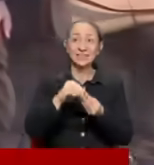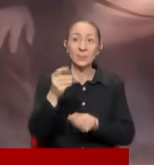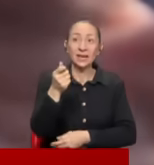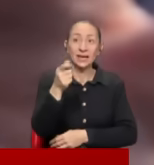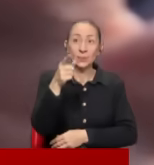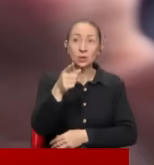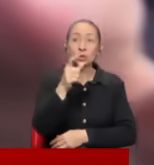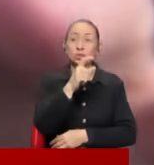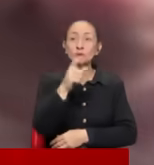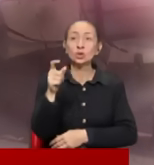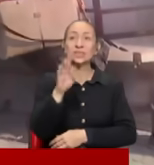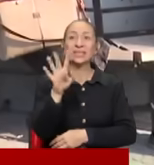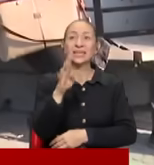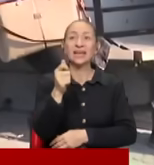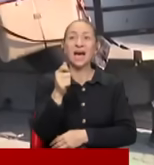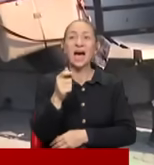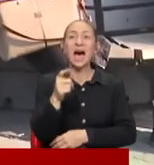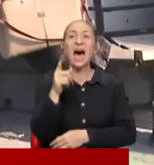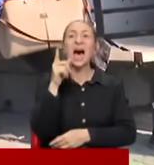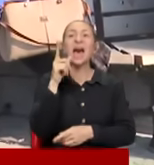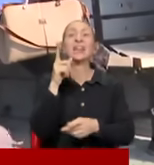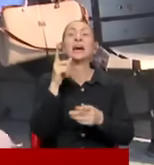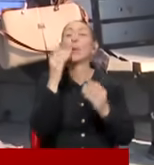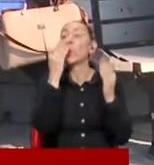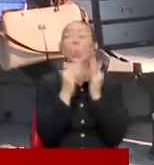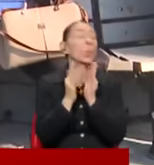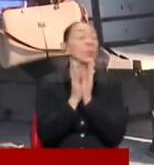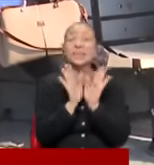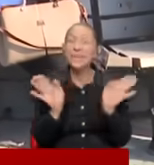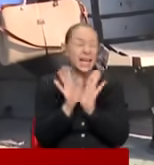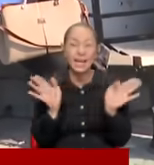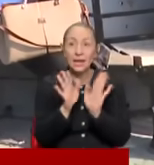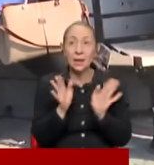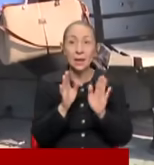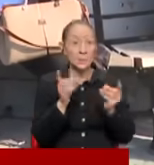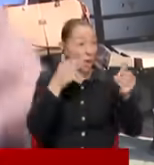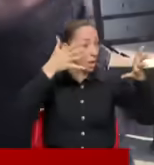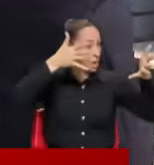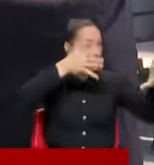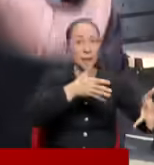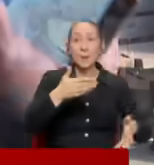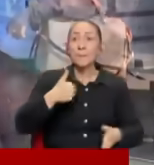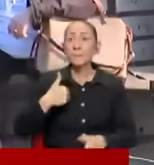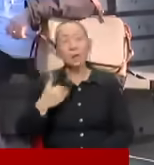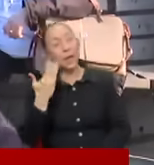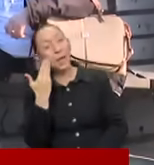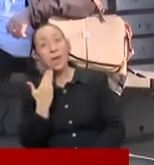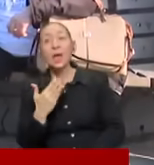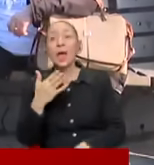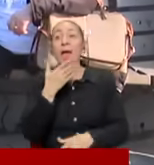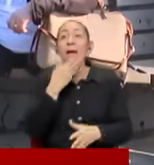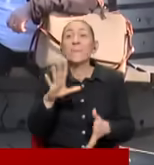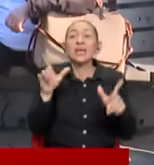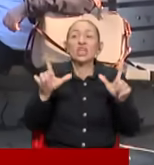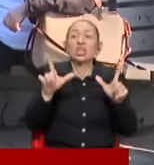rakamı 940 lira. Allah'tan rıva değil yani. Bir tarafa akıtıp bir tarafa bakıtmak. Emeklinin